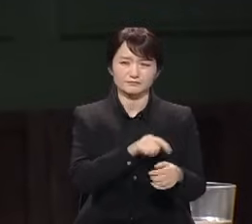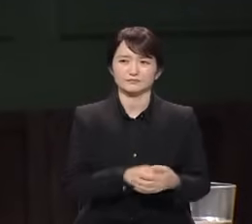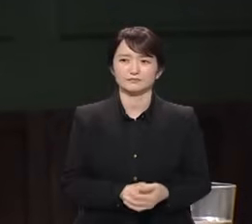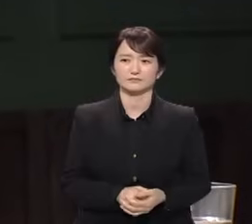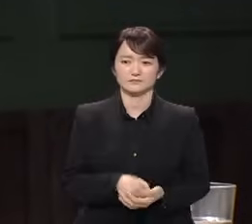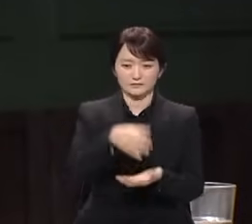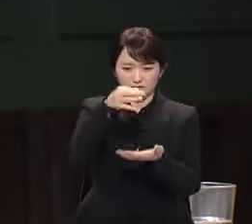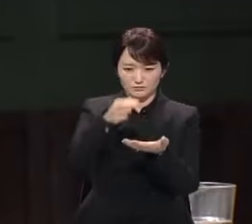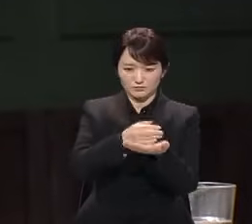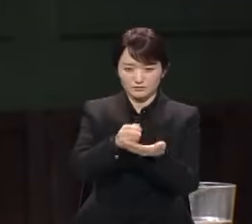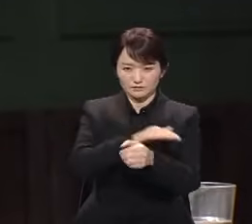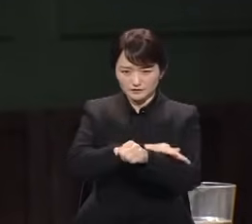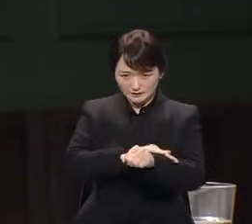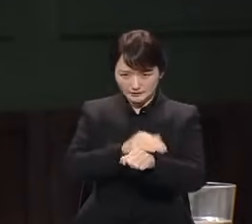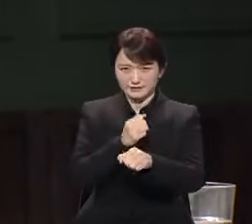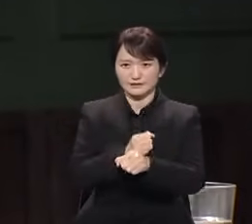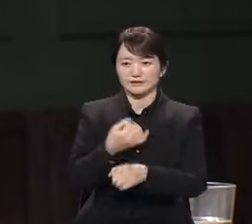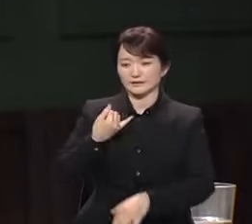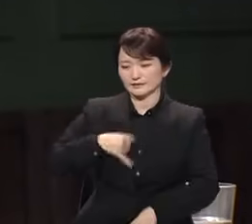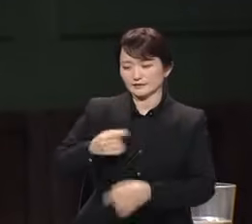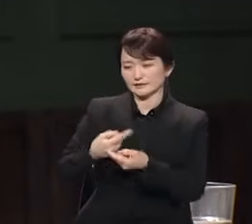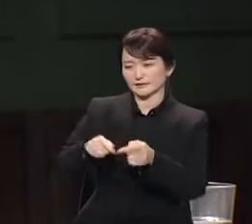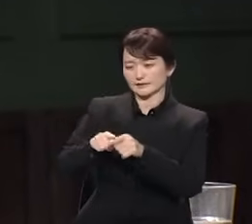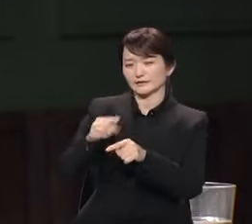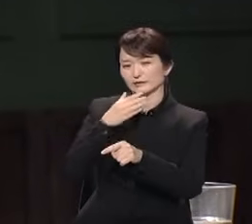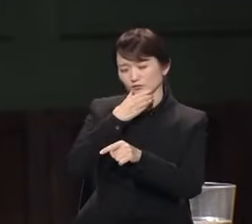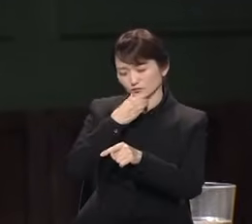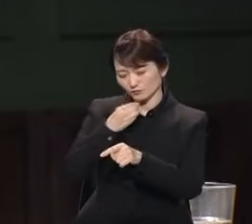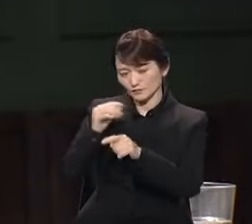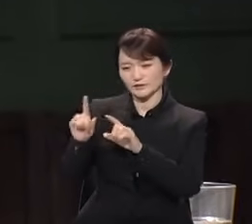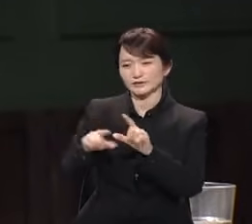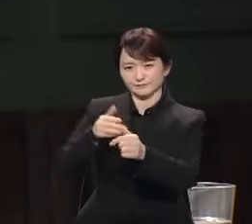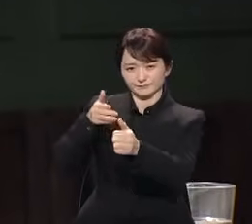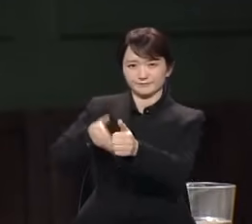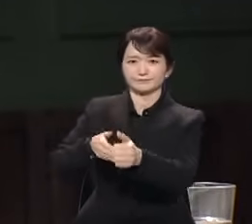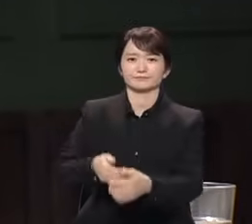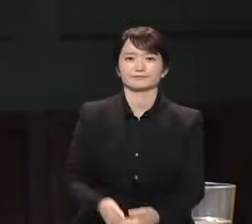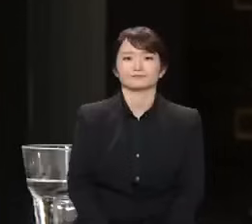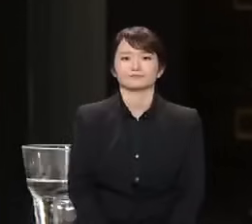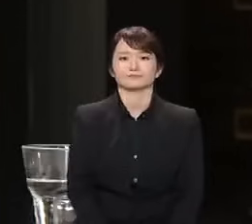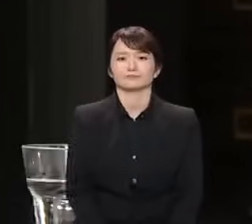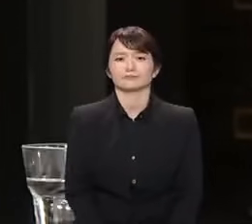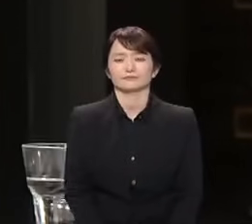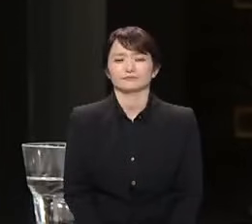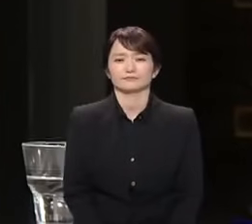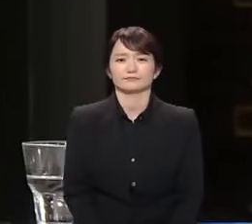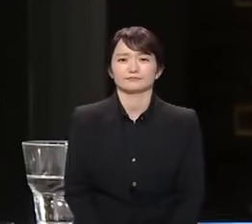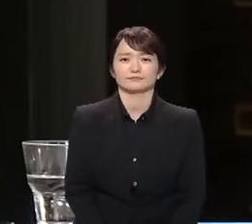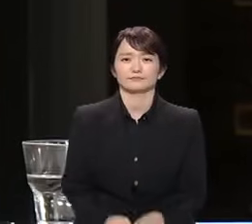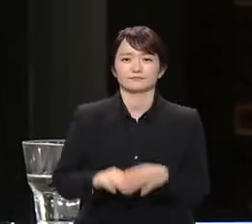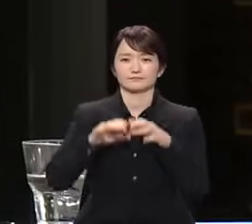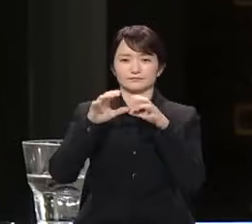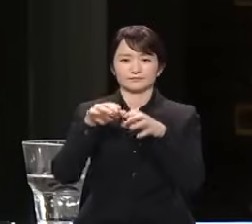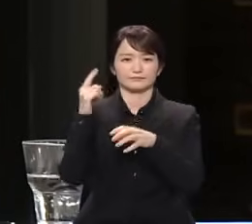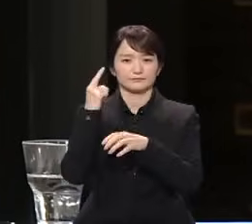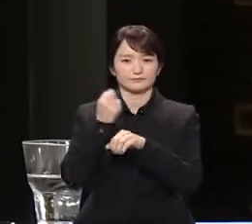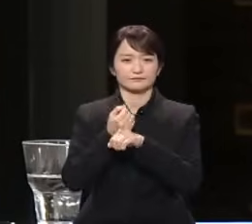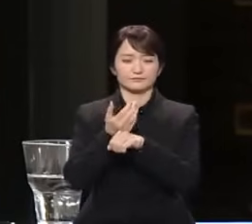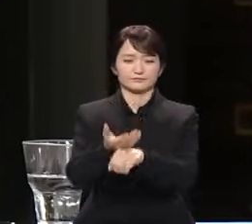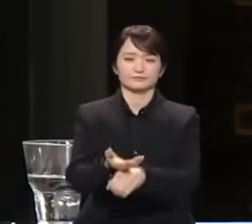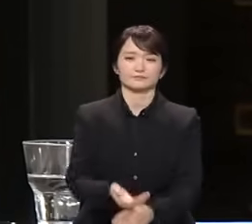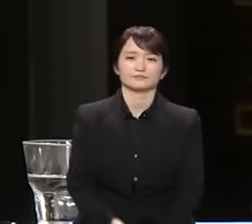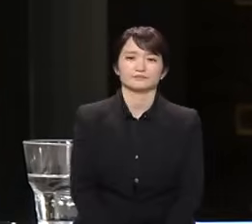하셔서요. 딸이랑 둘이 꼭 같이 행복하게 사세요. 이런 의견 주셨습니다. 그렇군요. 자, 별별 상담소 이렇게 정리하고요. 글로벌